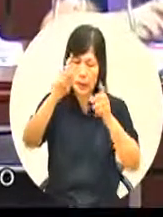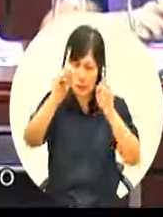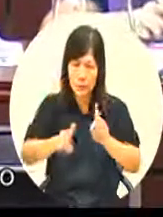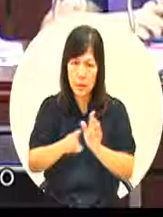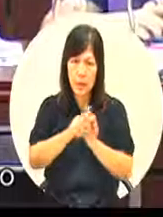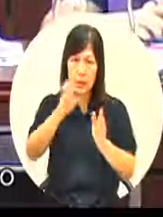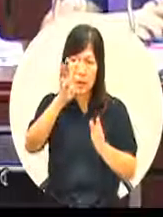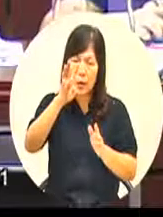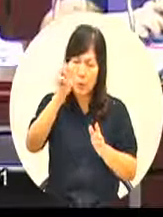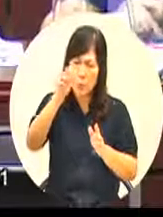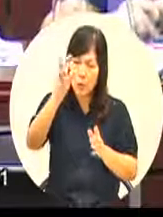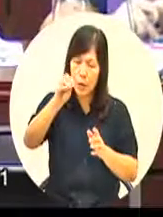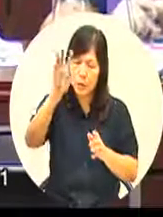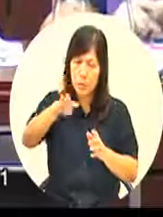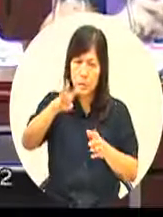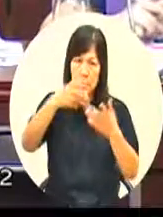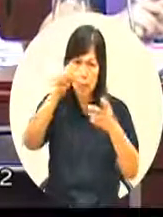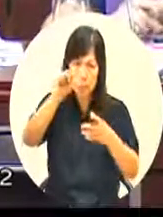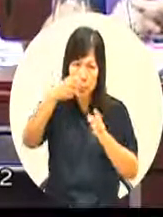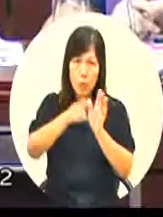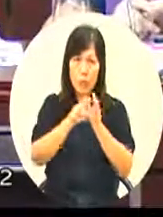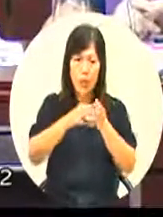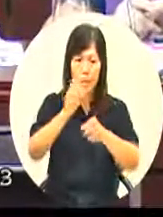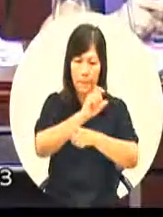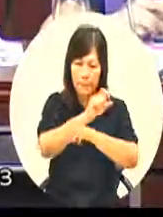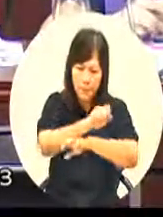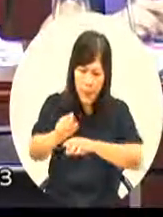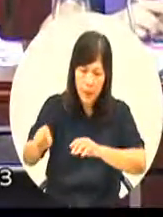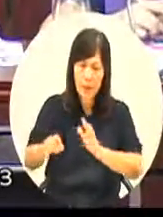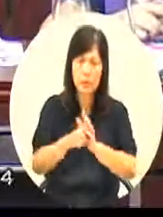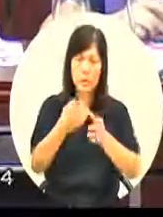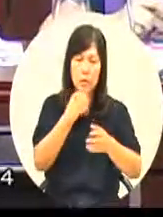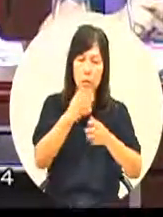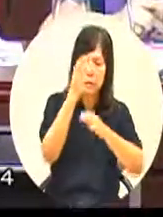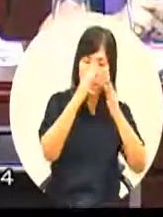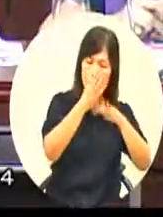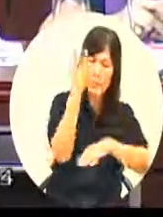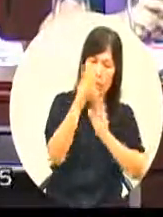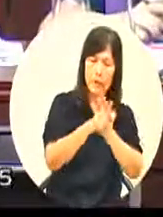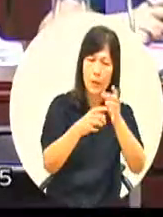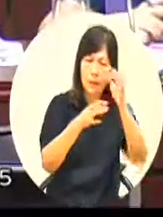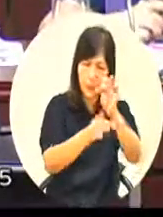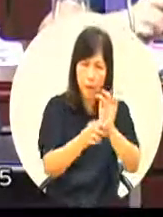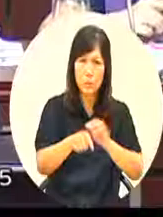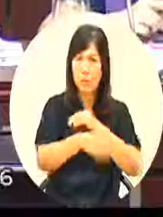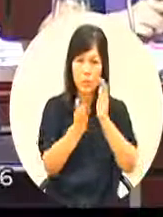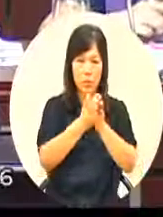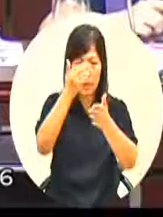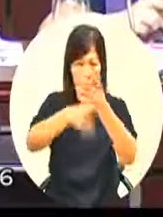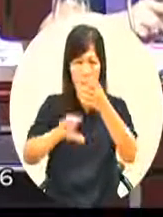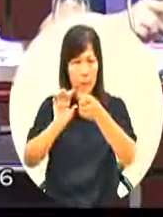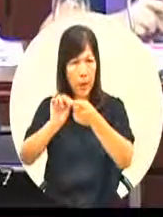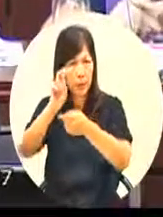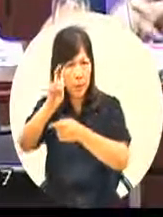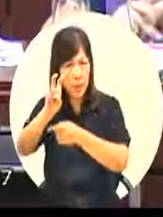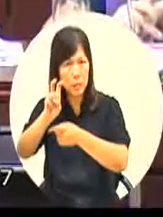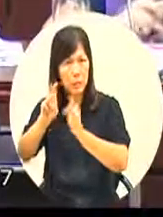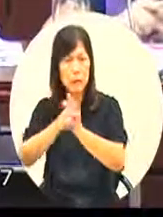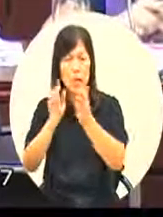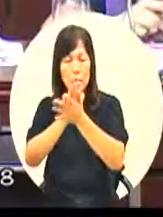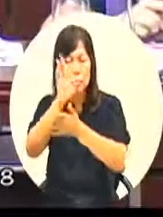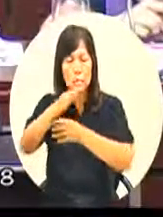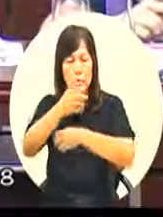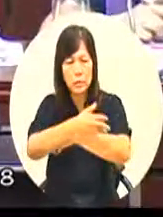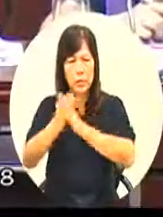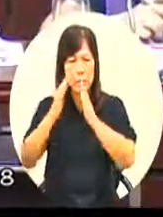然后水电办公费都跟市政府的订定的编列的标准删减了20%，这都是县市合并之后发生的